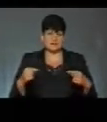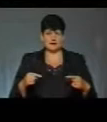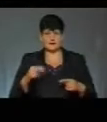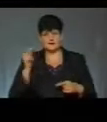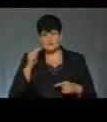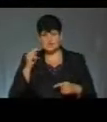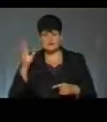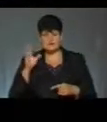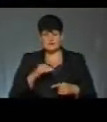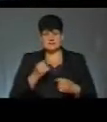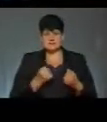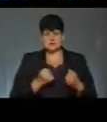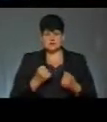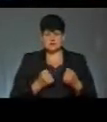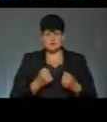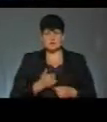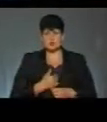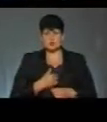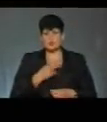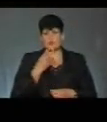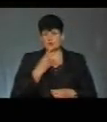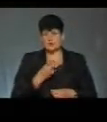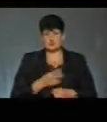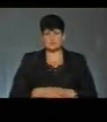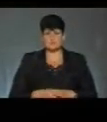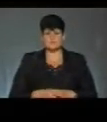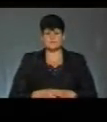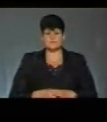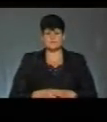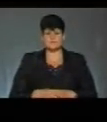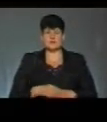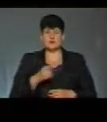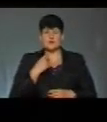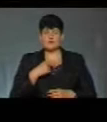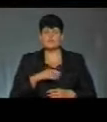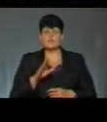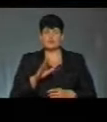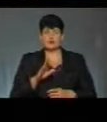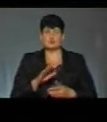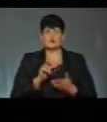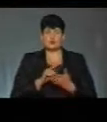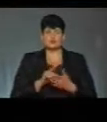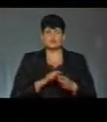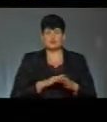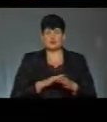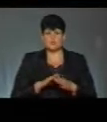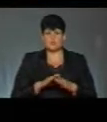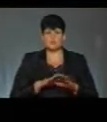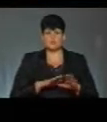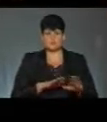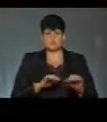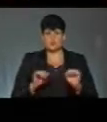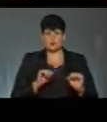всі машинки, так? І захотів побачити. За словами виконувачки обов'язків заступника командира Тернопільської